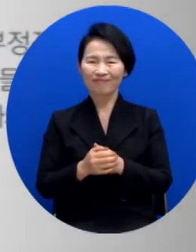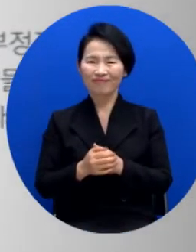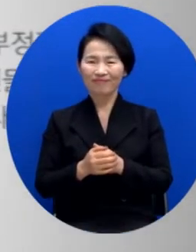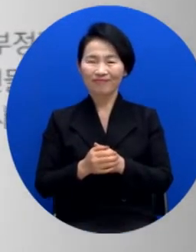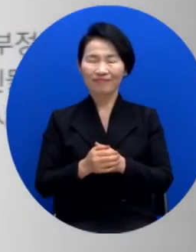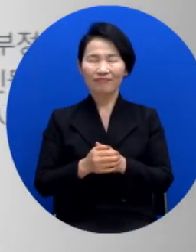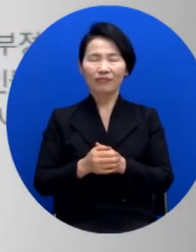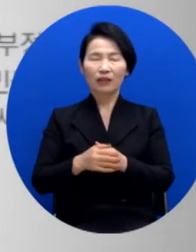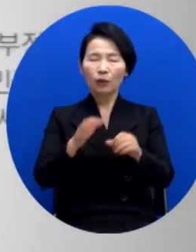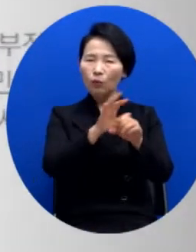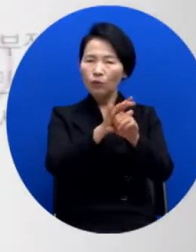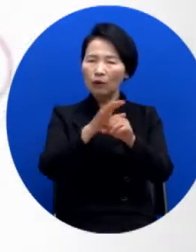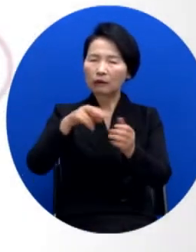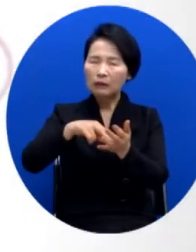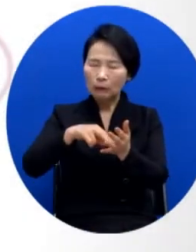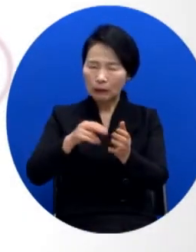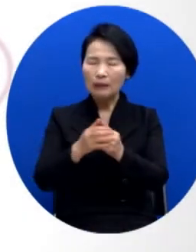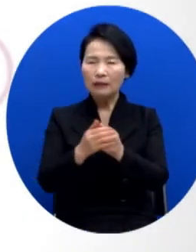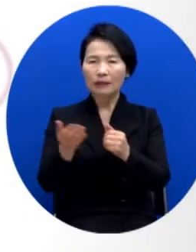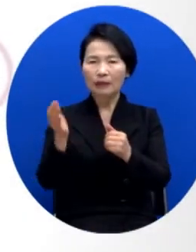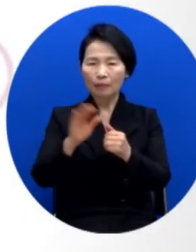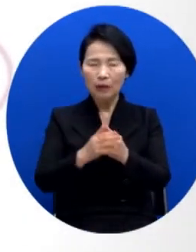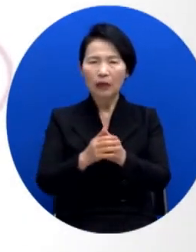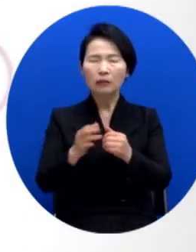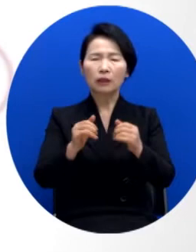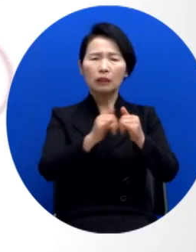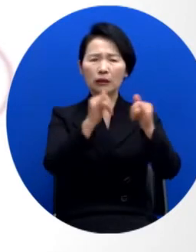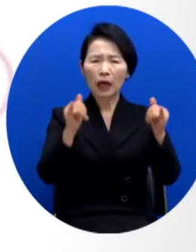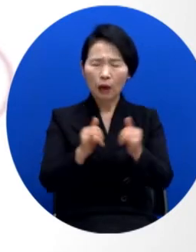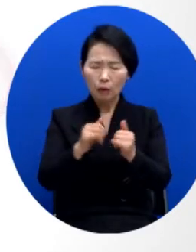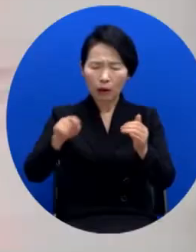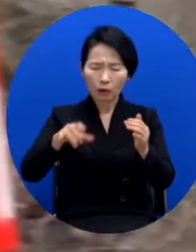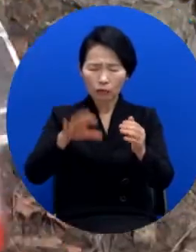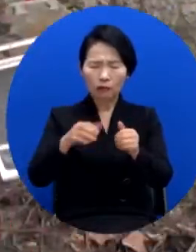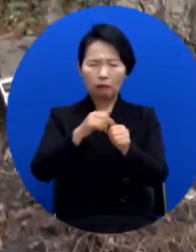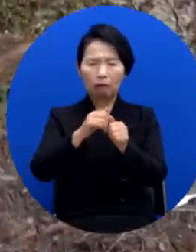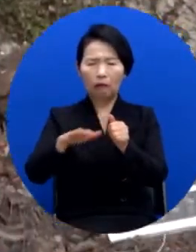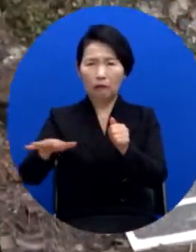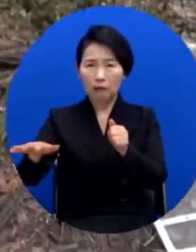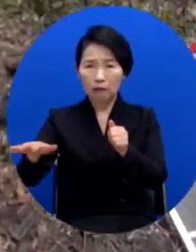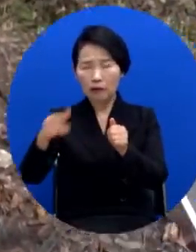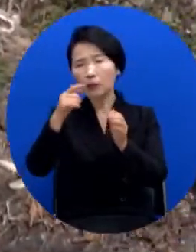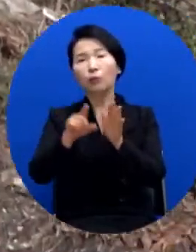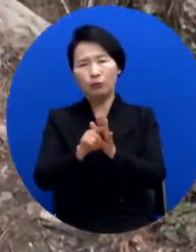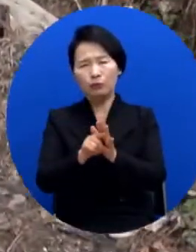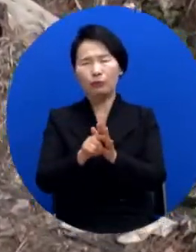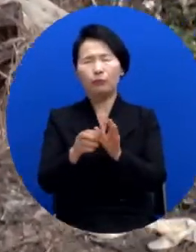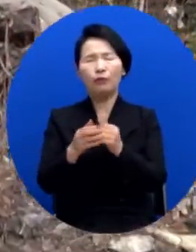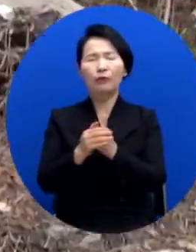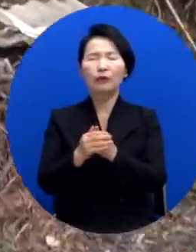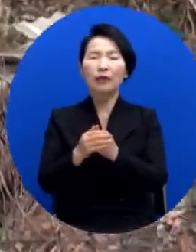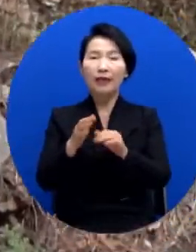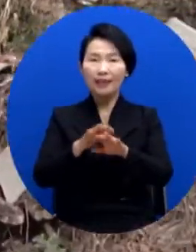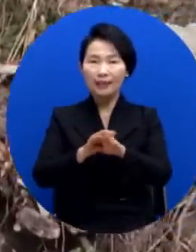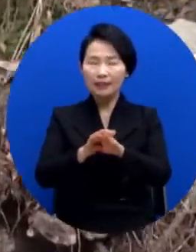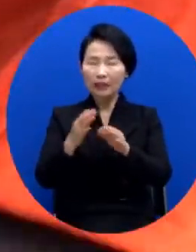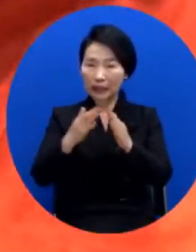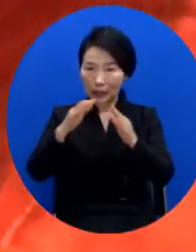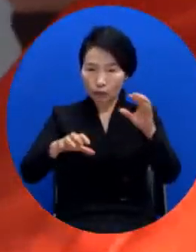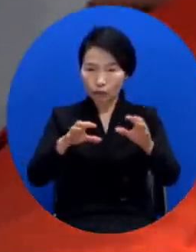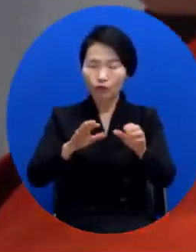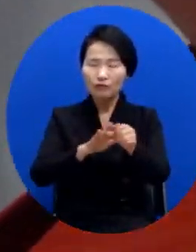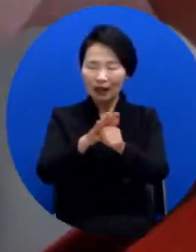코나 이 국면에서 대 사회적 신뢰도 리코 있는 기독교 u 이웃사랑의 실천 이 태 사회적 신뢰 회복과